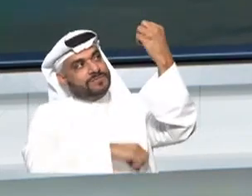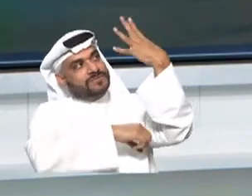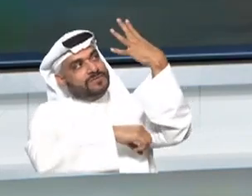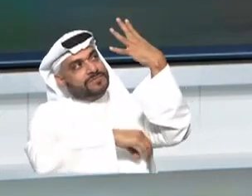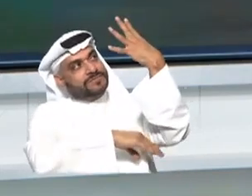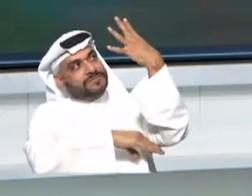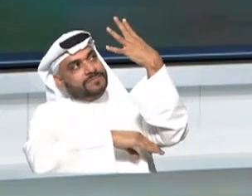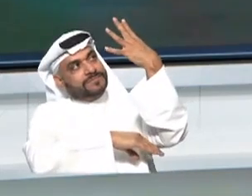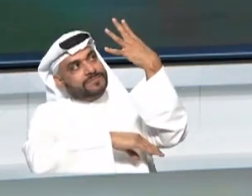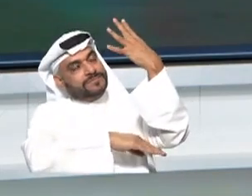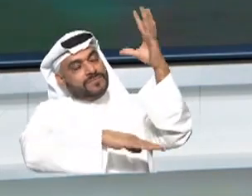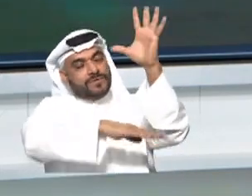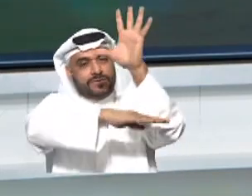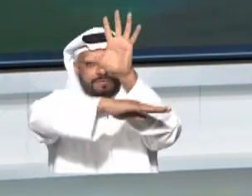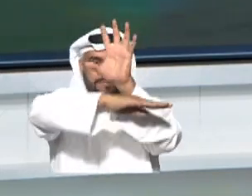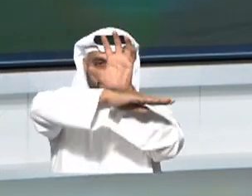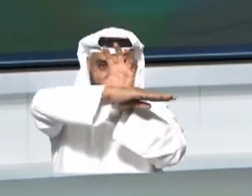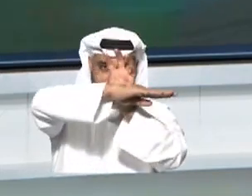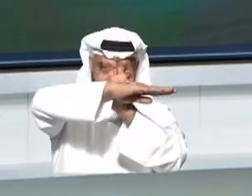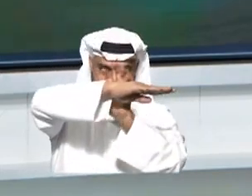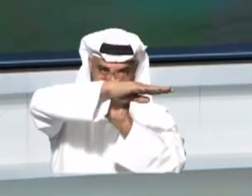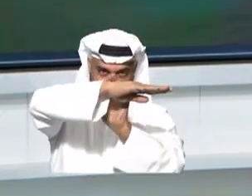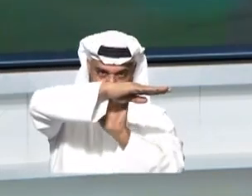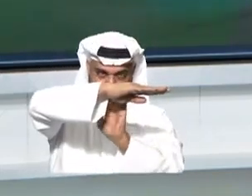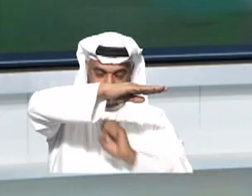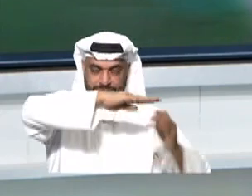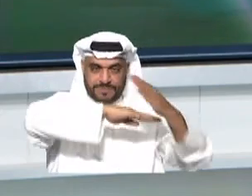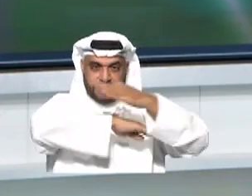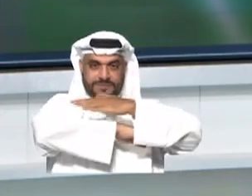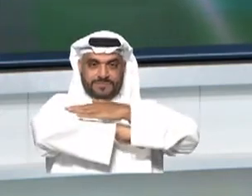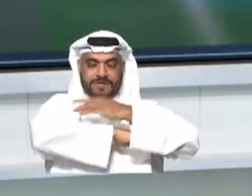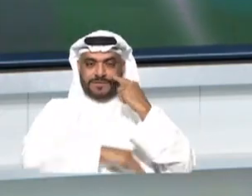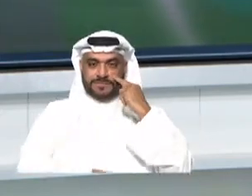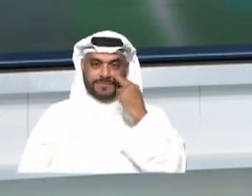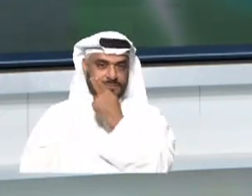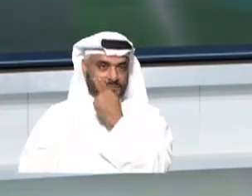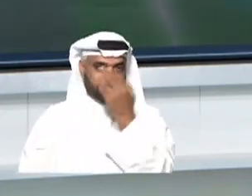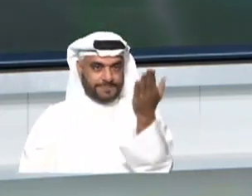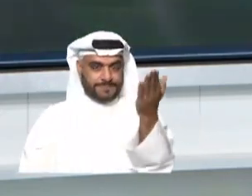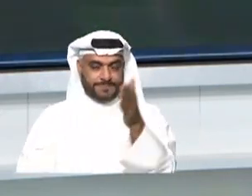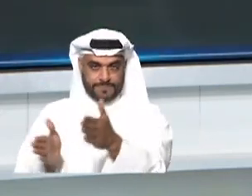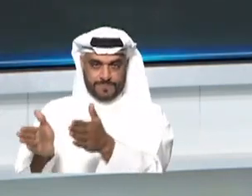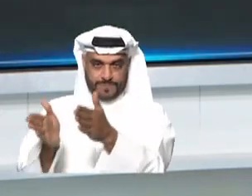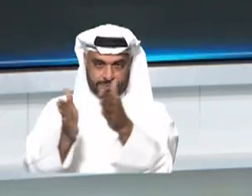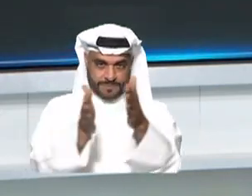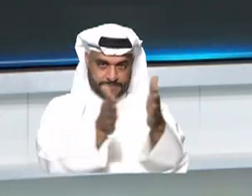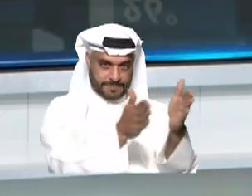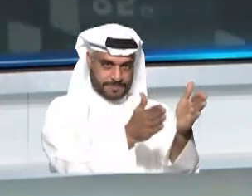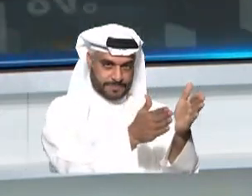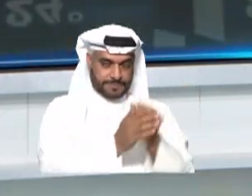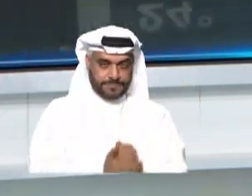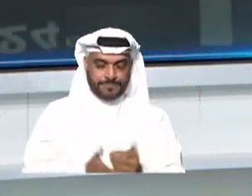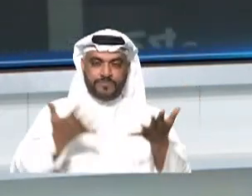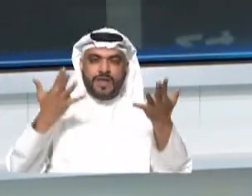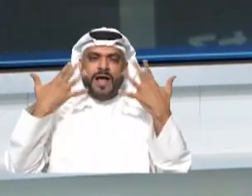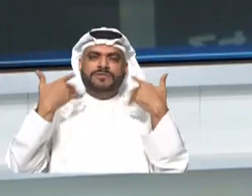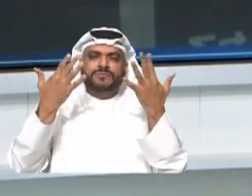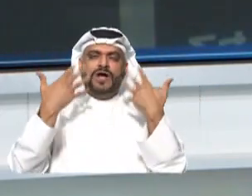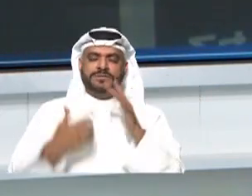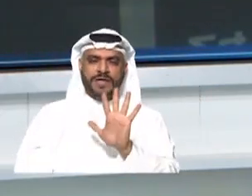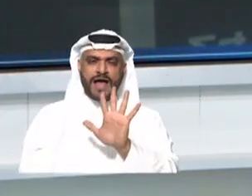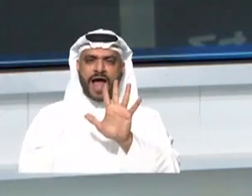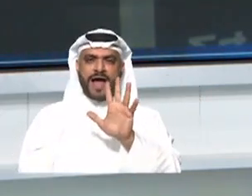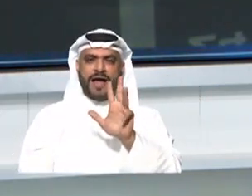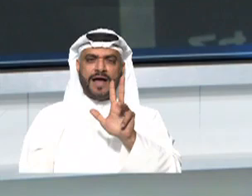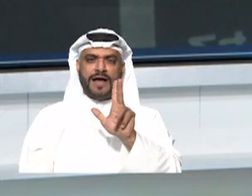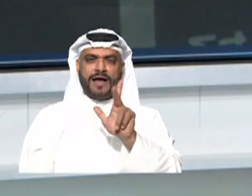الشمس في الساعة 6:14، أما غروب الشمس في الساعة 4:52. الطقس المتوقع في مدينة الكويت خلال الخمس أيام